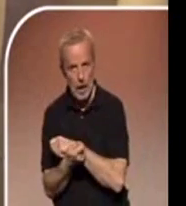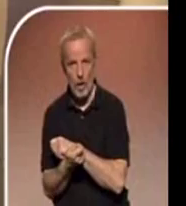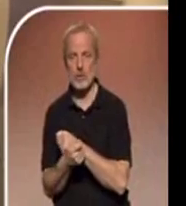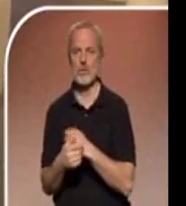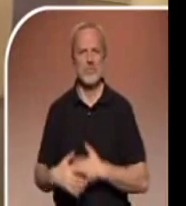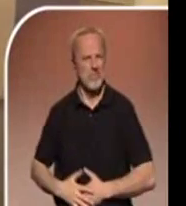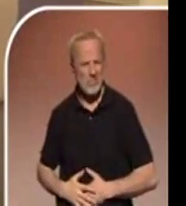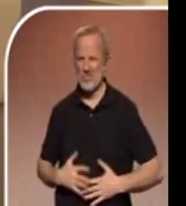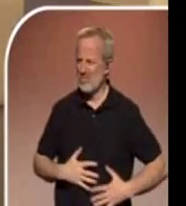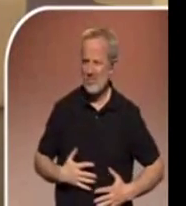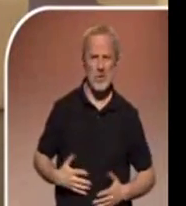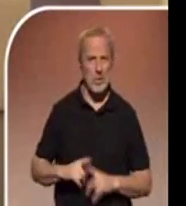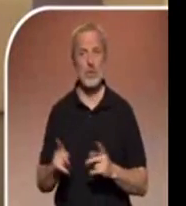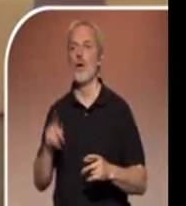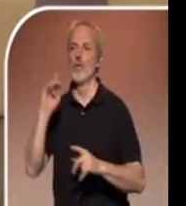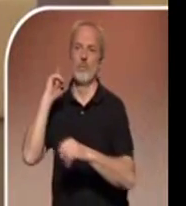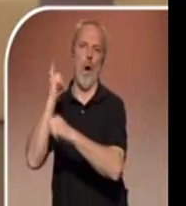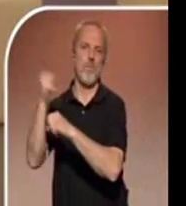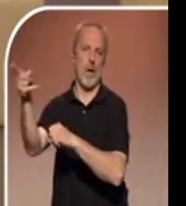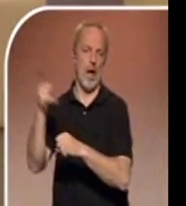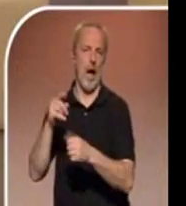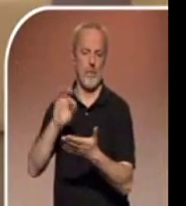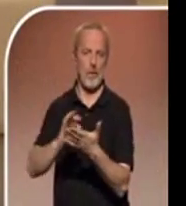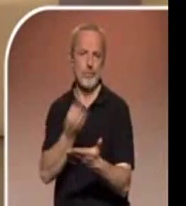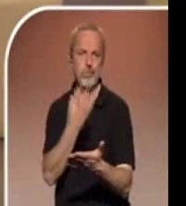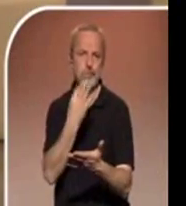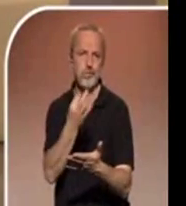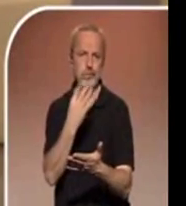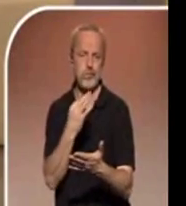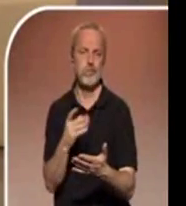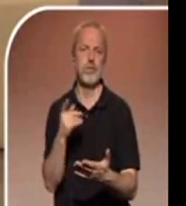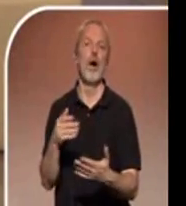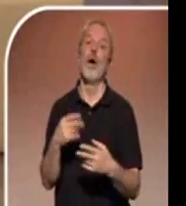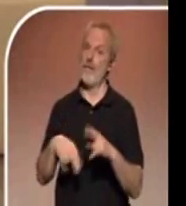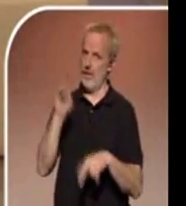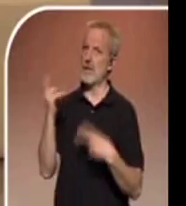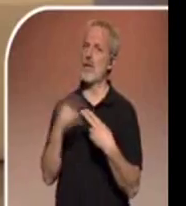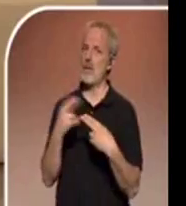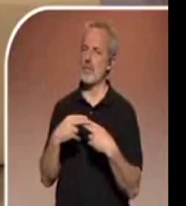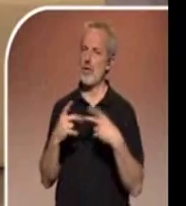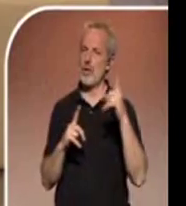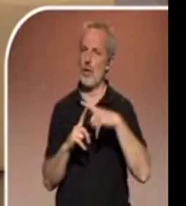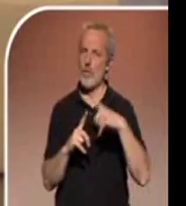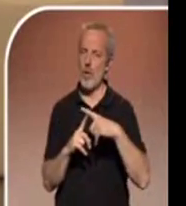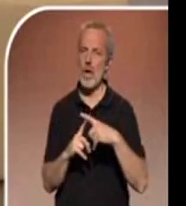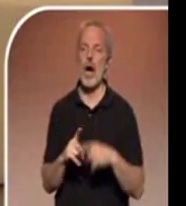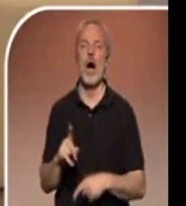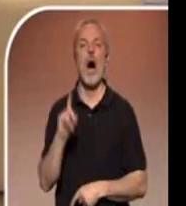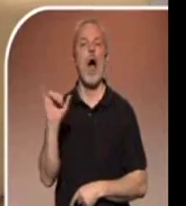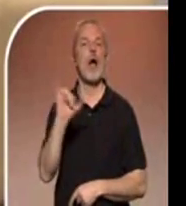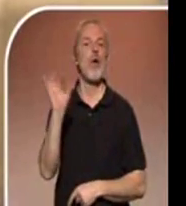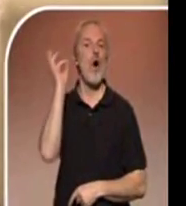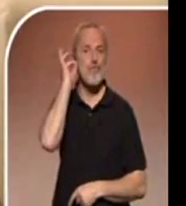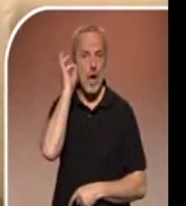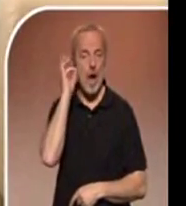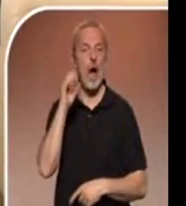zvýšeným rizikem trombózy, ale ten vlastní přechod, no tak, jak jsem řekl už úvodem, vlastní věk patří